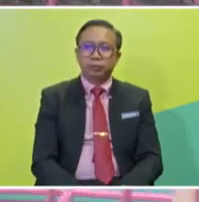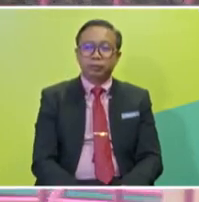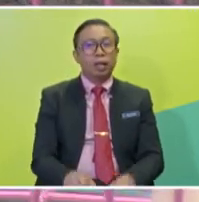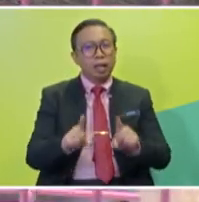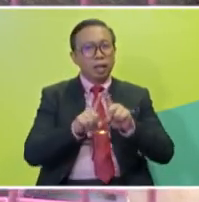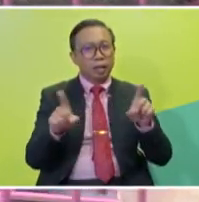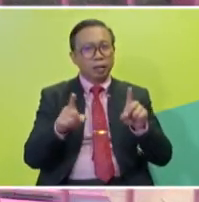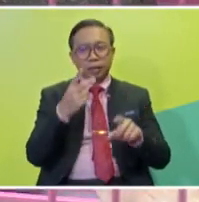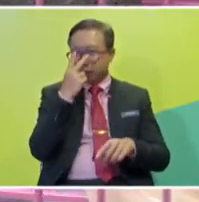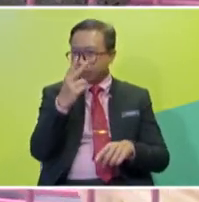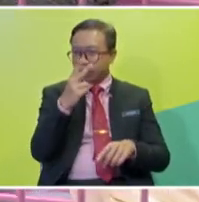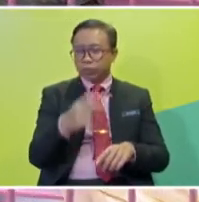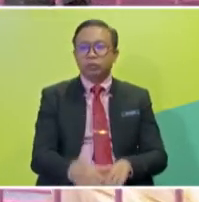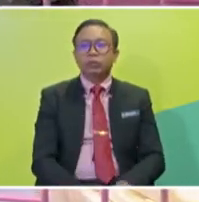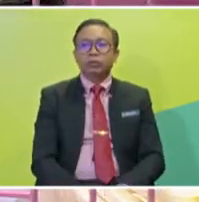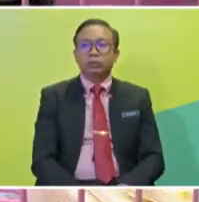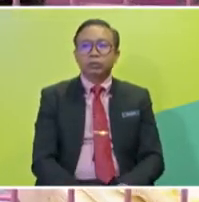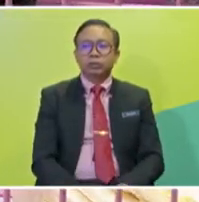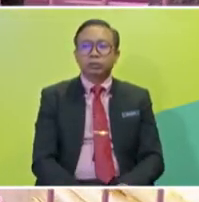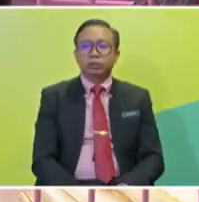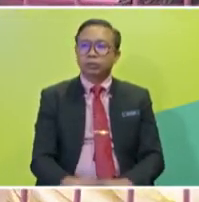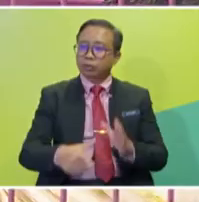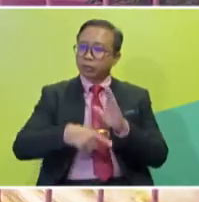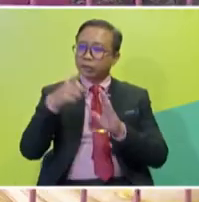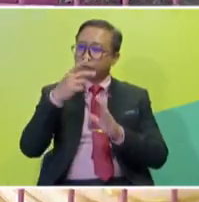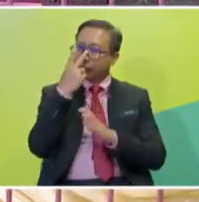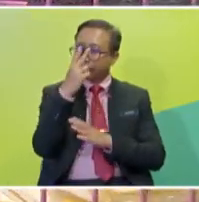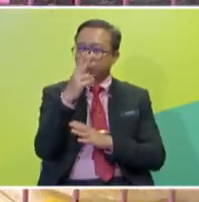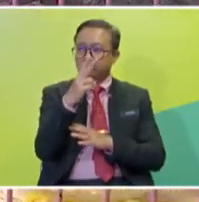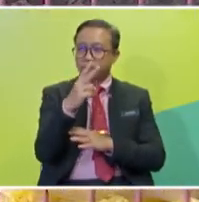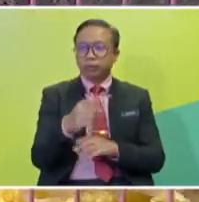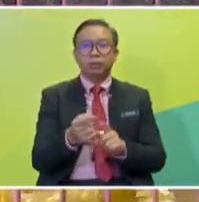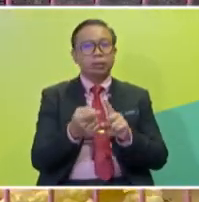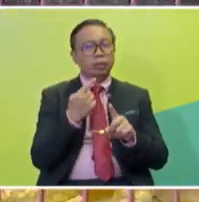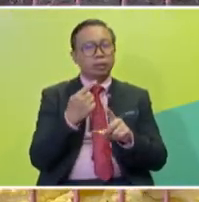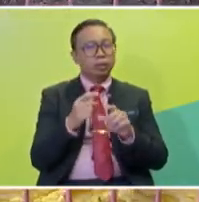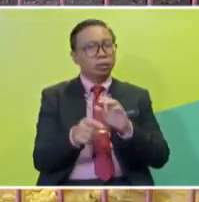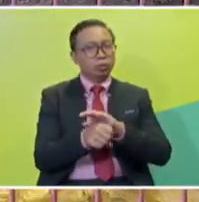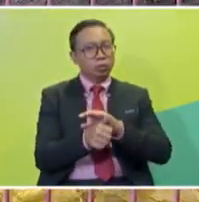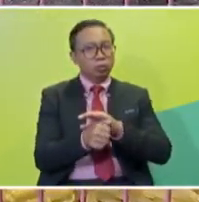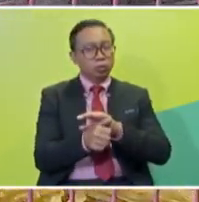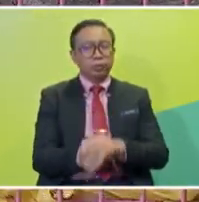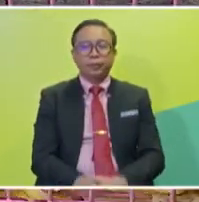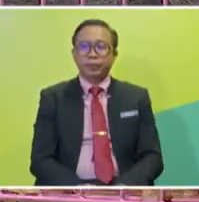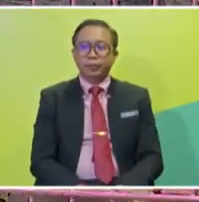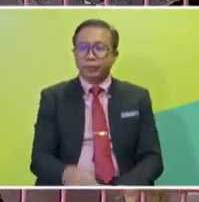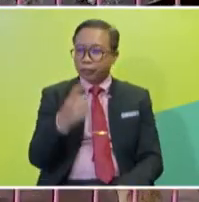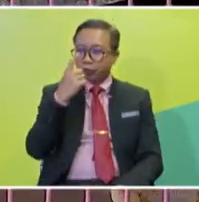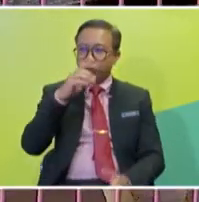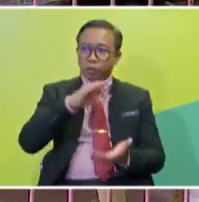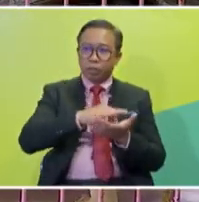perhatikan dia punya petak tuh lebih nampak berbanding kurus Oke mana kalau untuk yang ayam